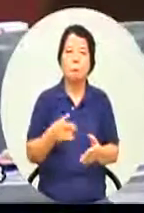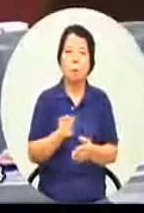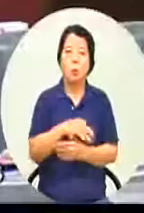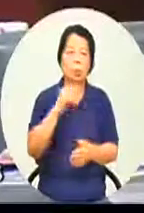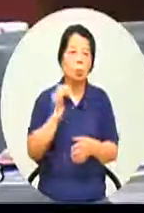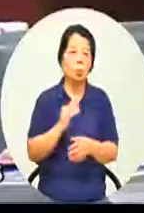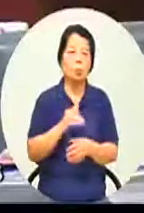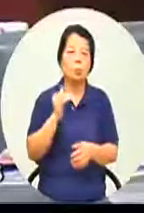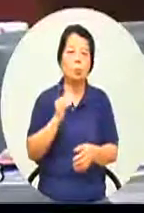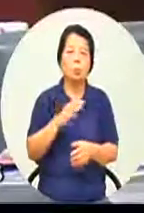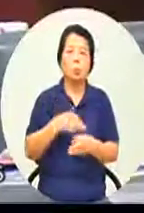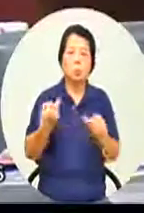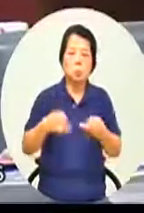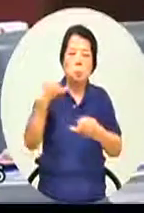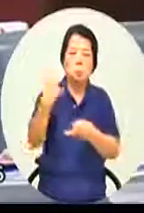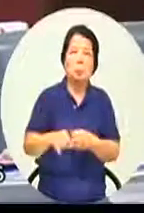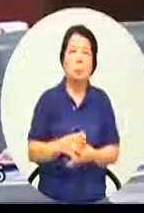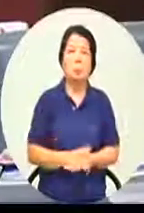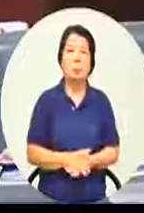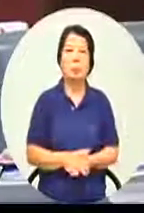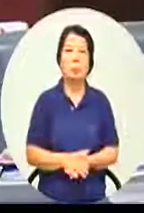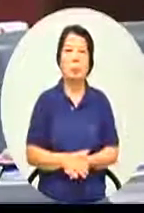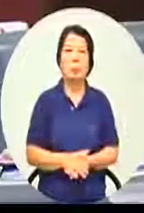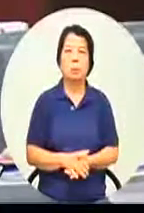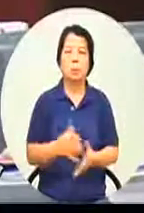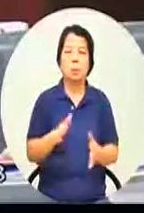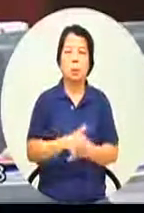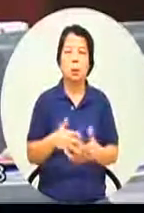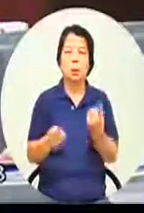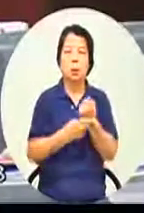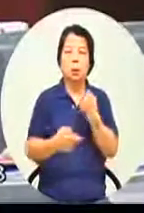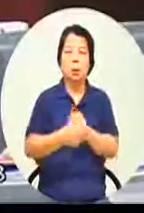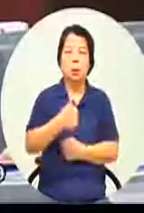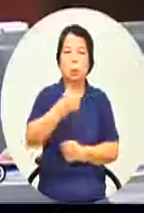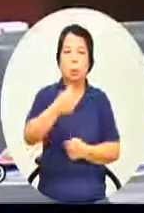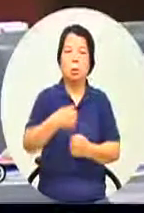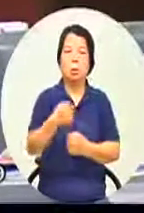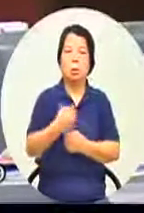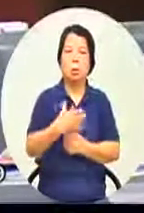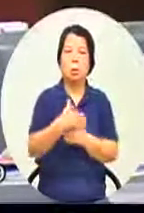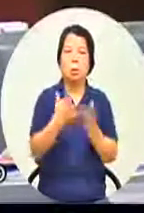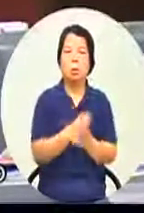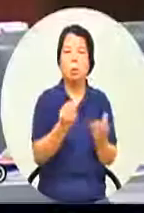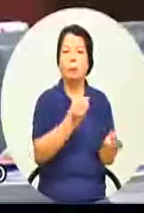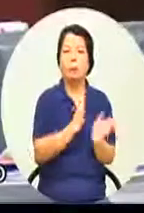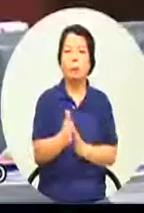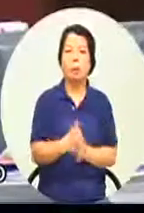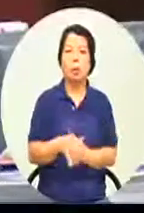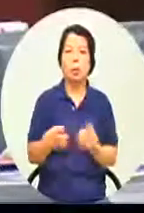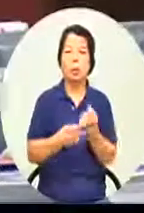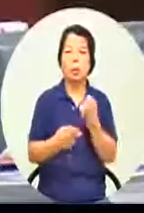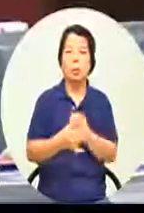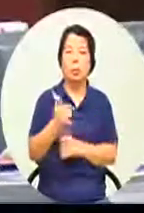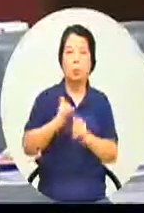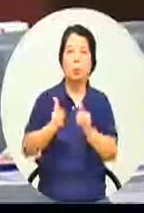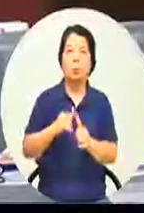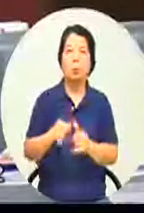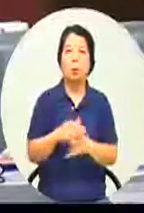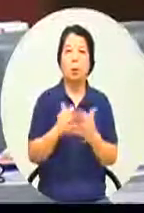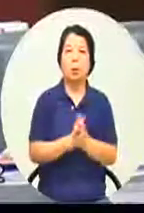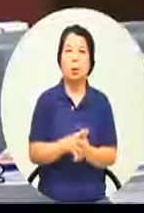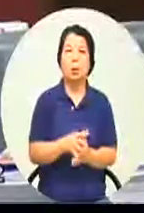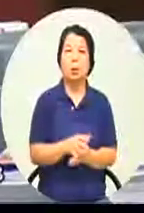差。后来有一个里长跟我讲讲吼，哎，议员，我实在是最爱拜托你，但是真正无法度，因为我们里面跟我建议讲，我找唔到席